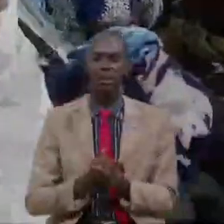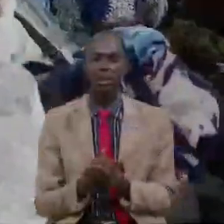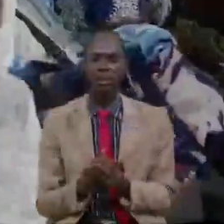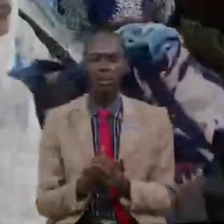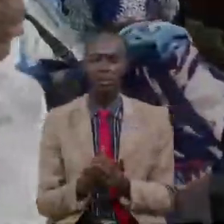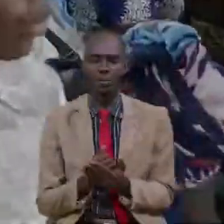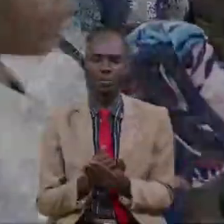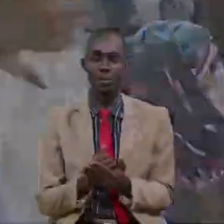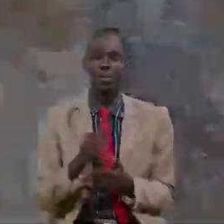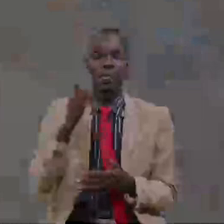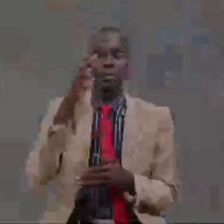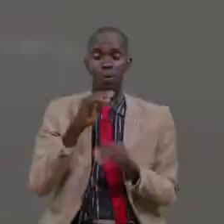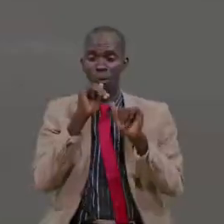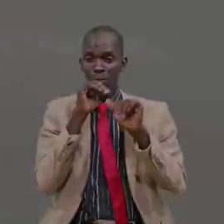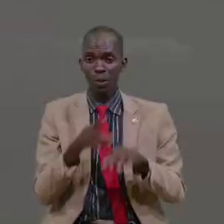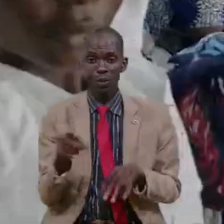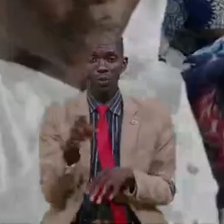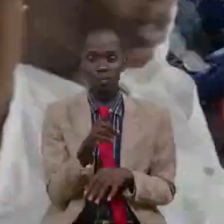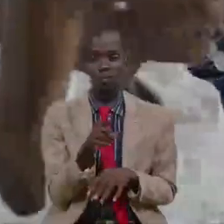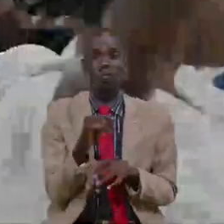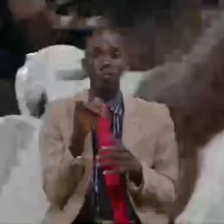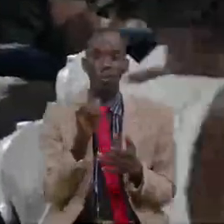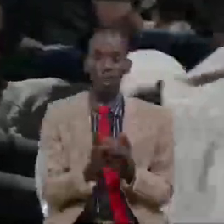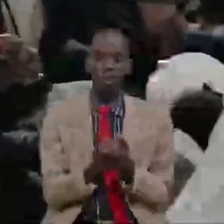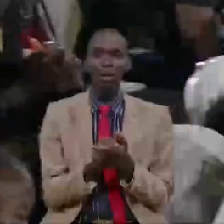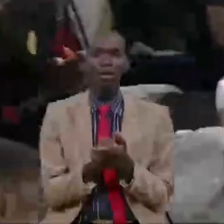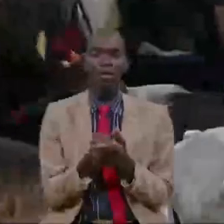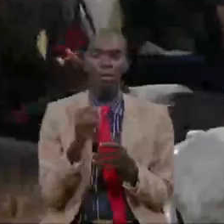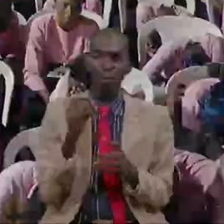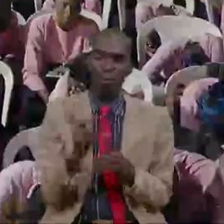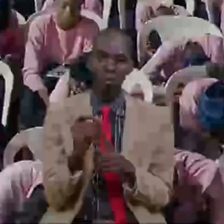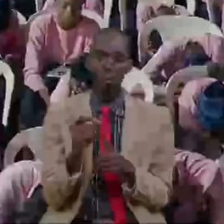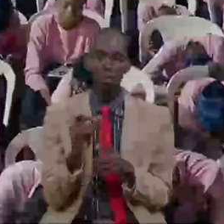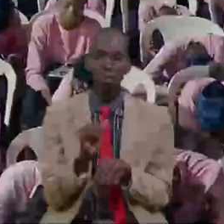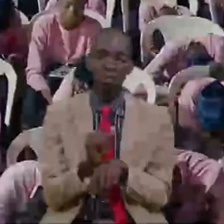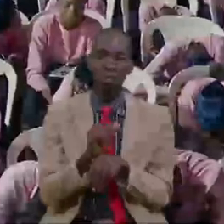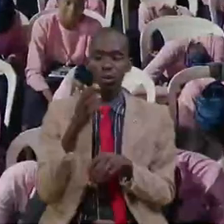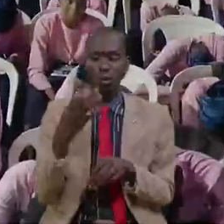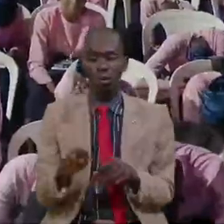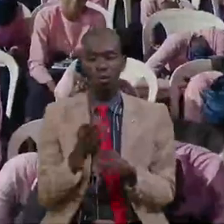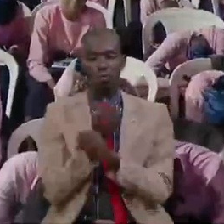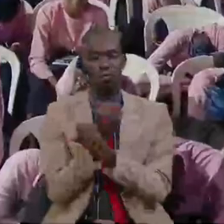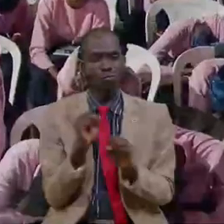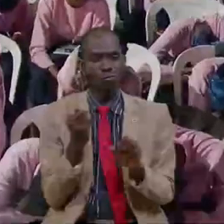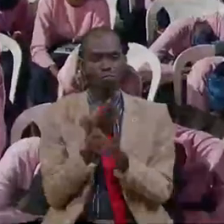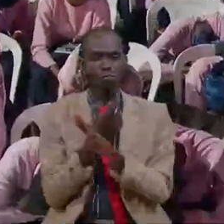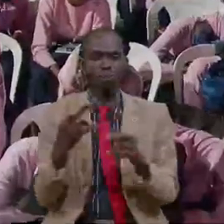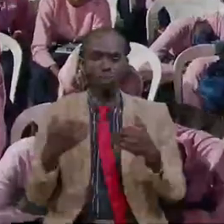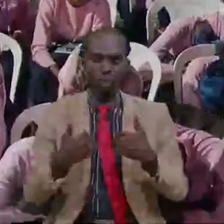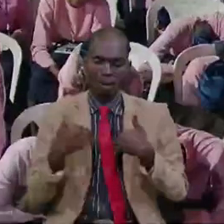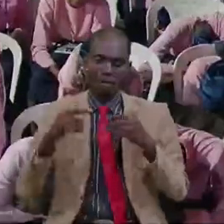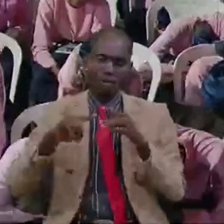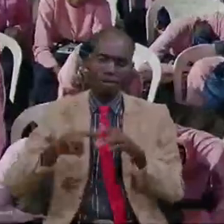prions. Que Dieu vous bénisse. Cette œuvre de rédemption, de salut a été